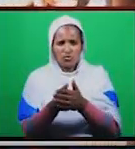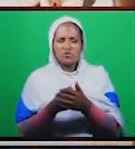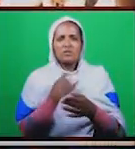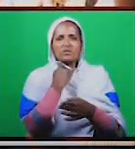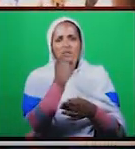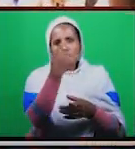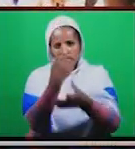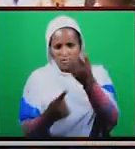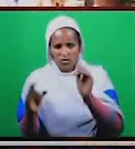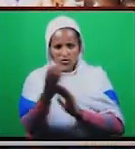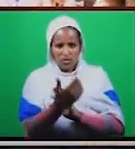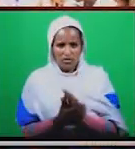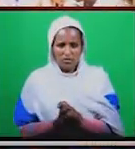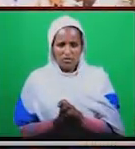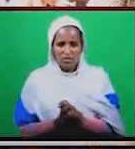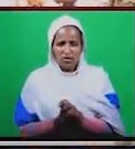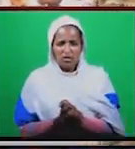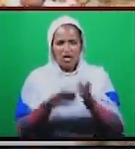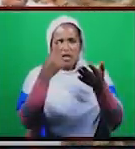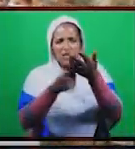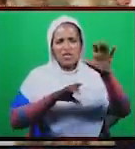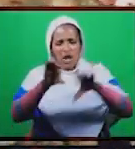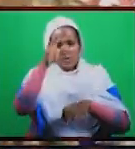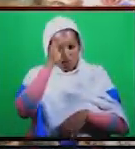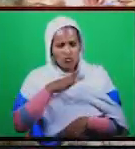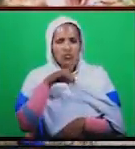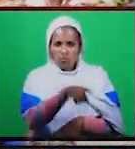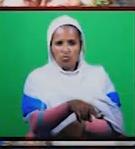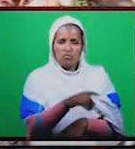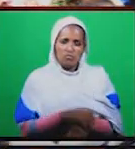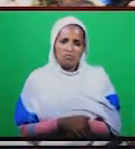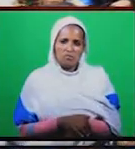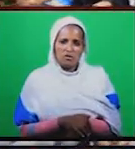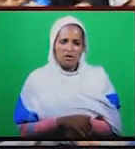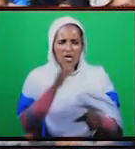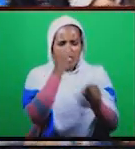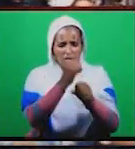ነገር ግን የምንለውጠው ነገር ስላልሆነ ነገራችን ሁሉ እንጉርጉሮ ሆነ።